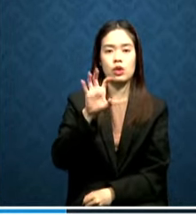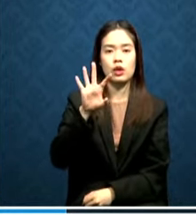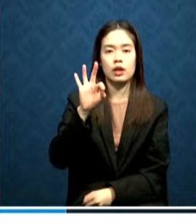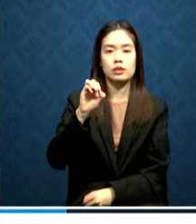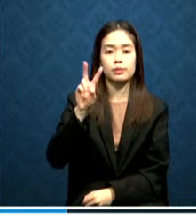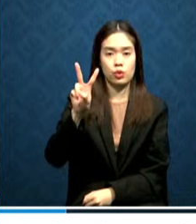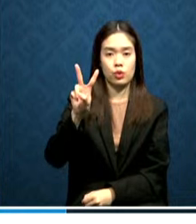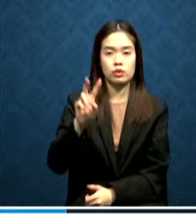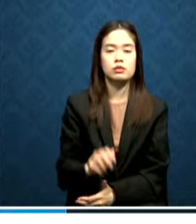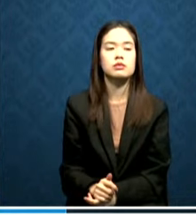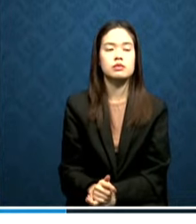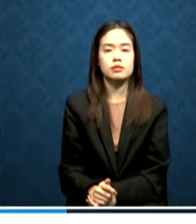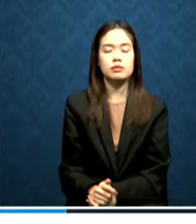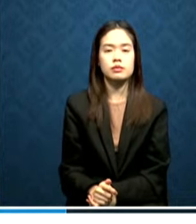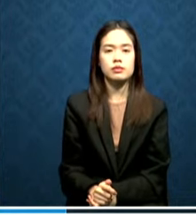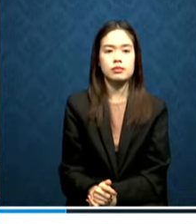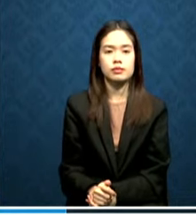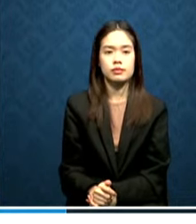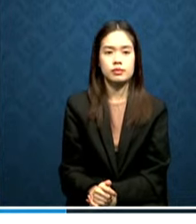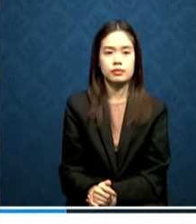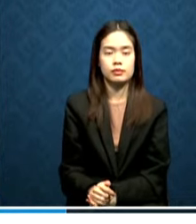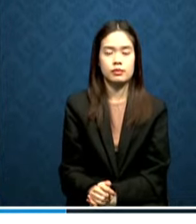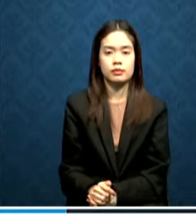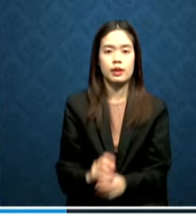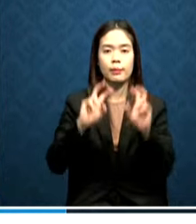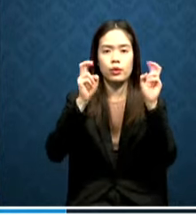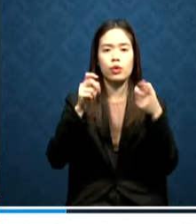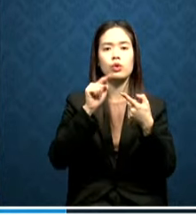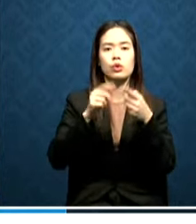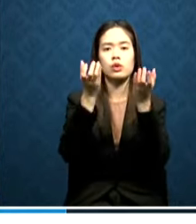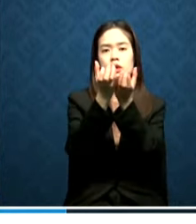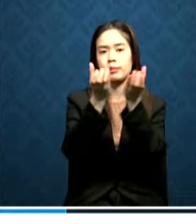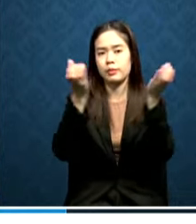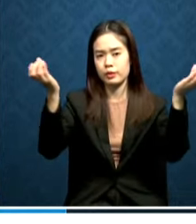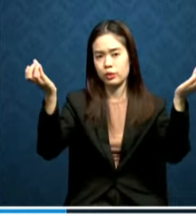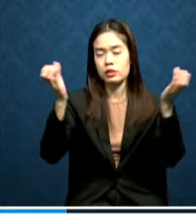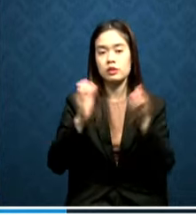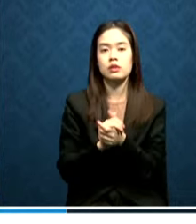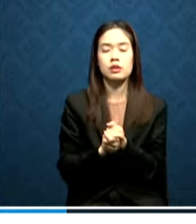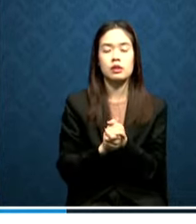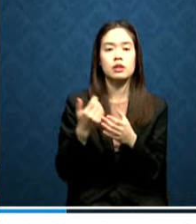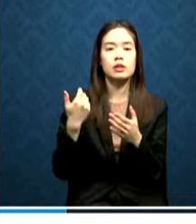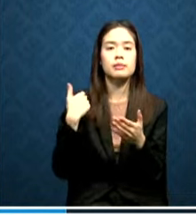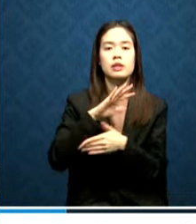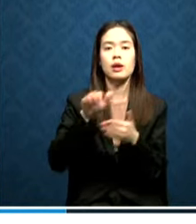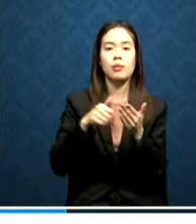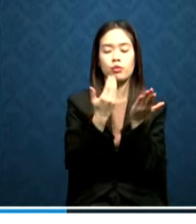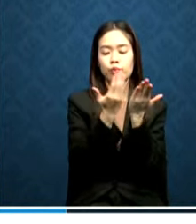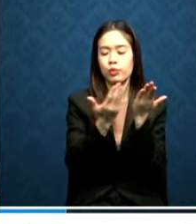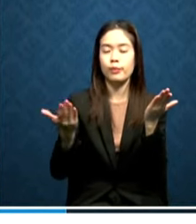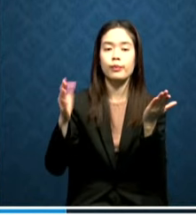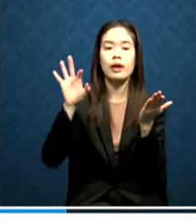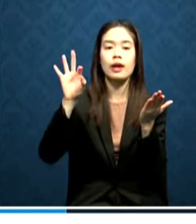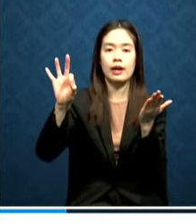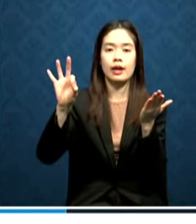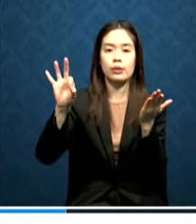2492ก็มีอยู่นะครับแต่ส่วนใหญ่นะครับเป็นเรื่องเกี่ยวกับรัฐธรรมนูญนะฮะเป็นเรื่องเกี่ยวกับรัฐธรรมนูญนะครับโดยรวมๆนะฮะ9ฉบับนะฮะ9